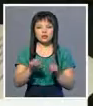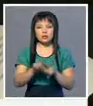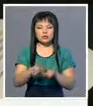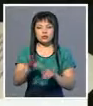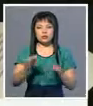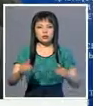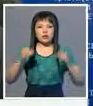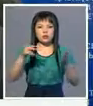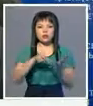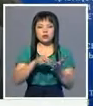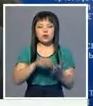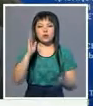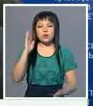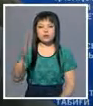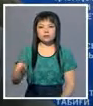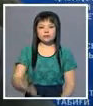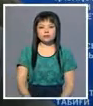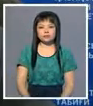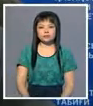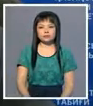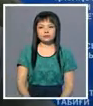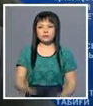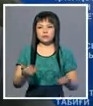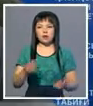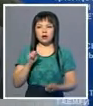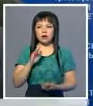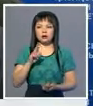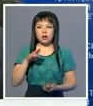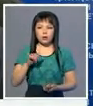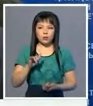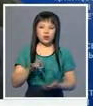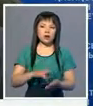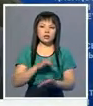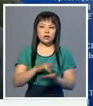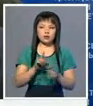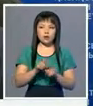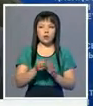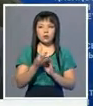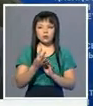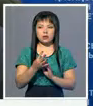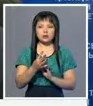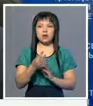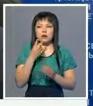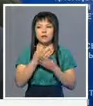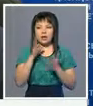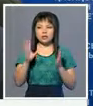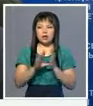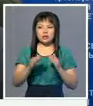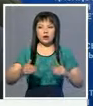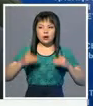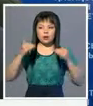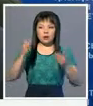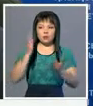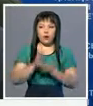көтеріледі. Ақтау қаласында қорытынды айтқанда 34 тиынға қымбаттайды электроқуат,